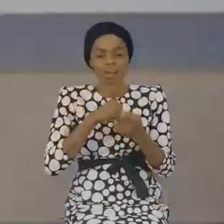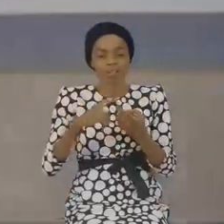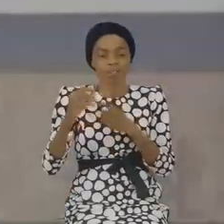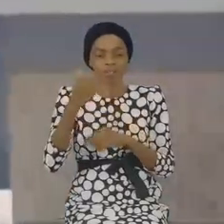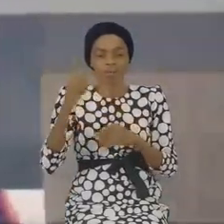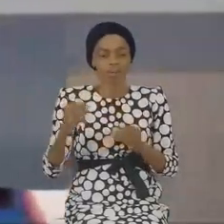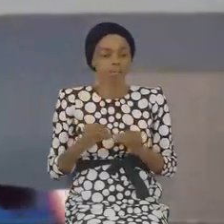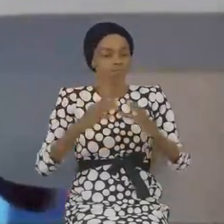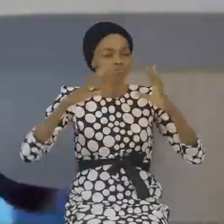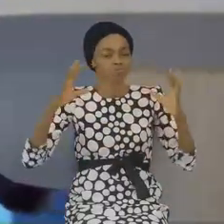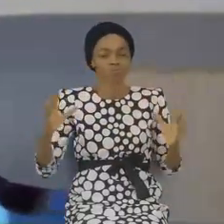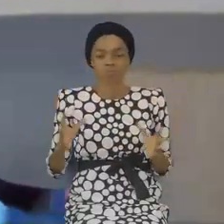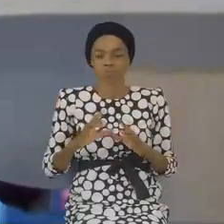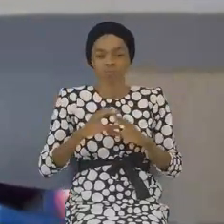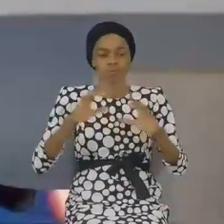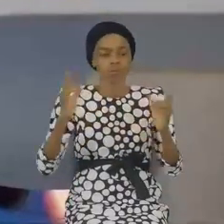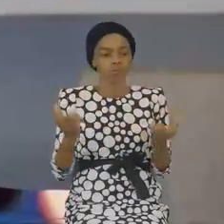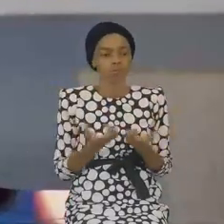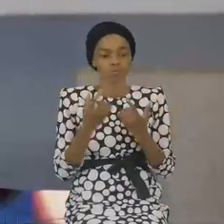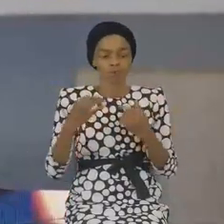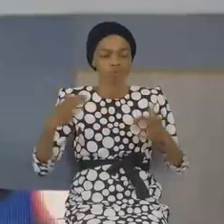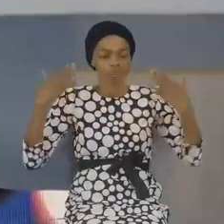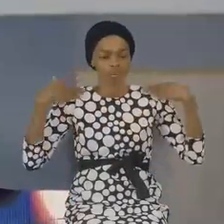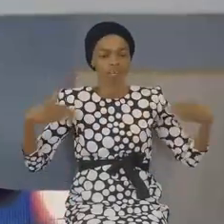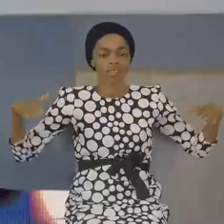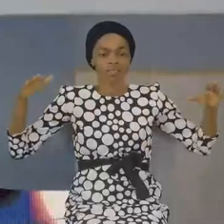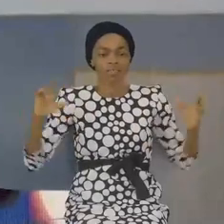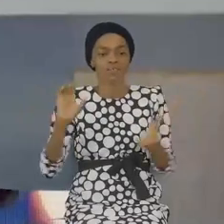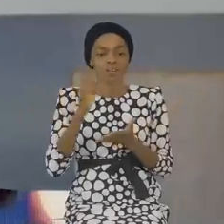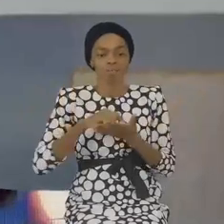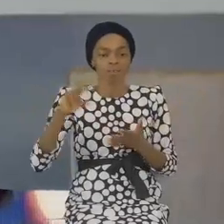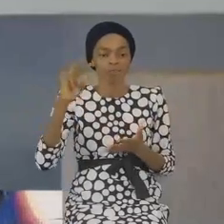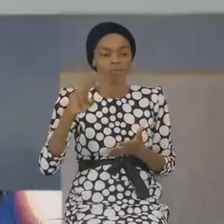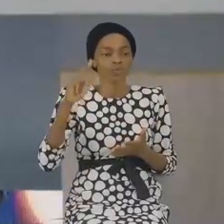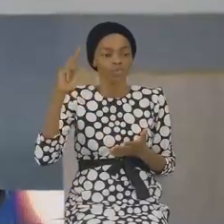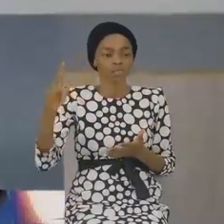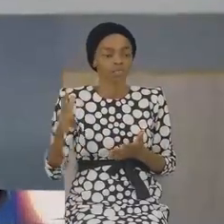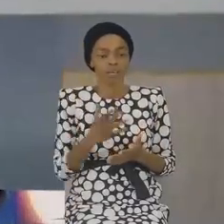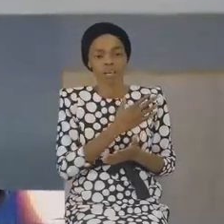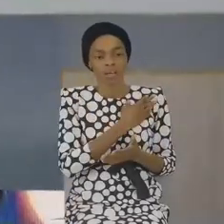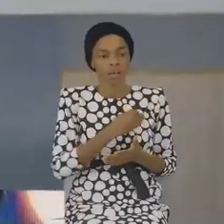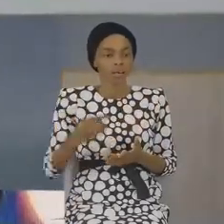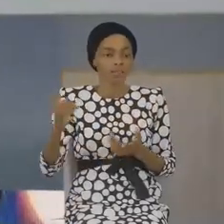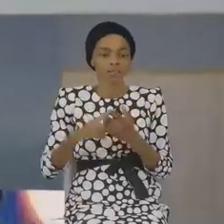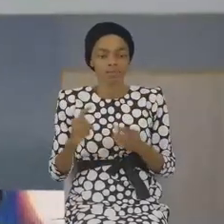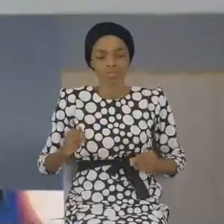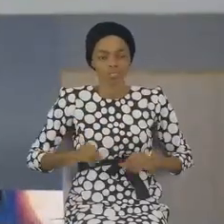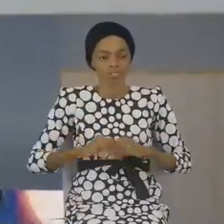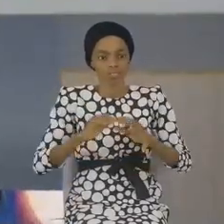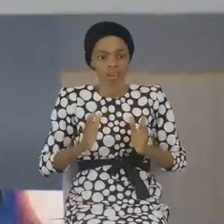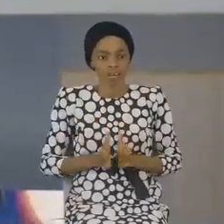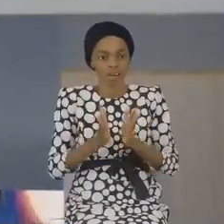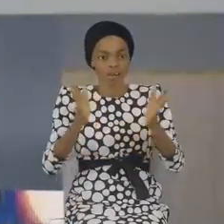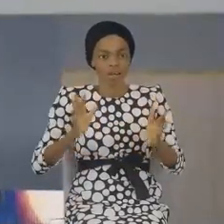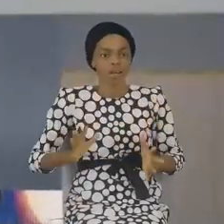cœur des anges. Verset 23, de l'assemblée des premiers-nés inscrits dans